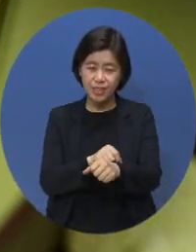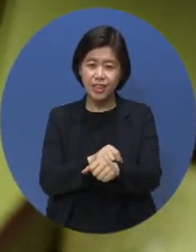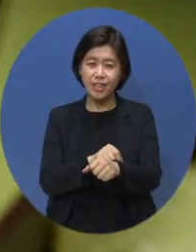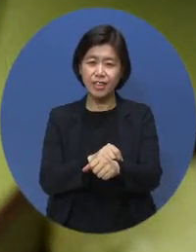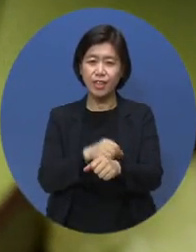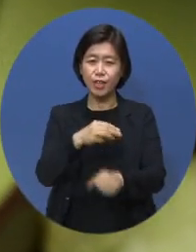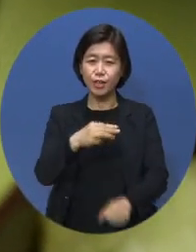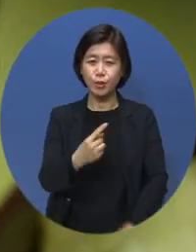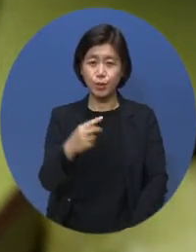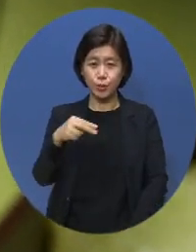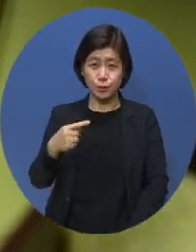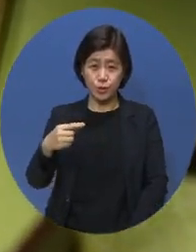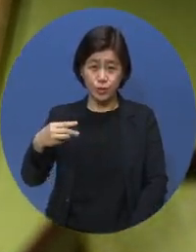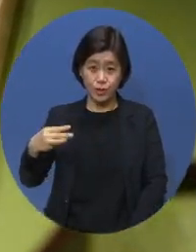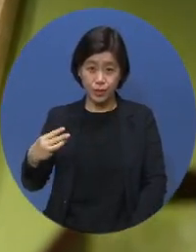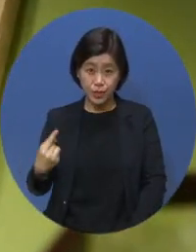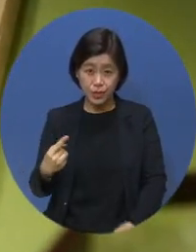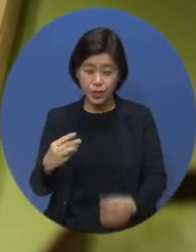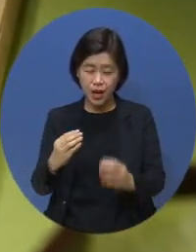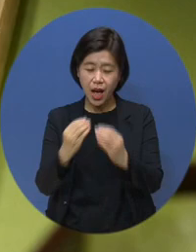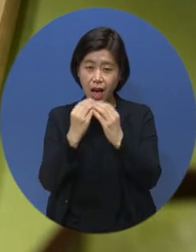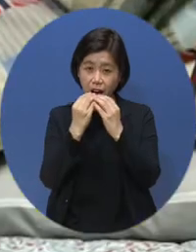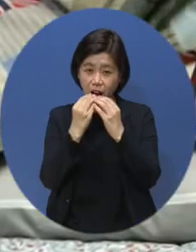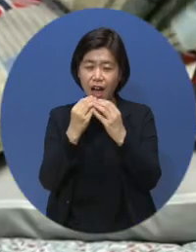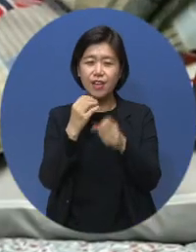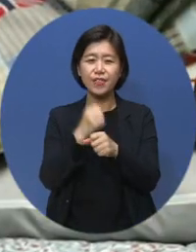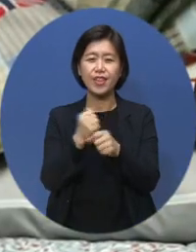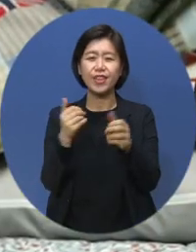완성되고 될까 넣었어